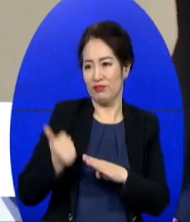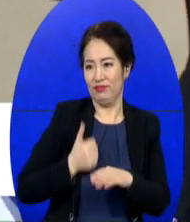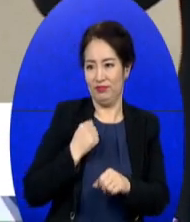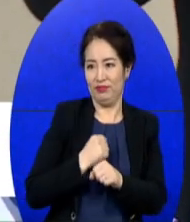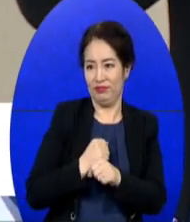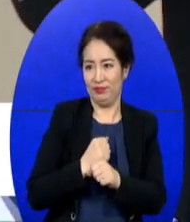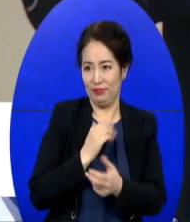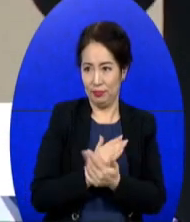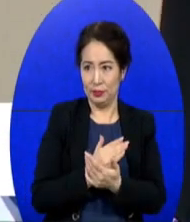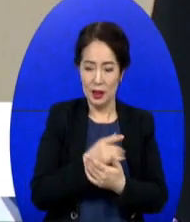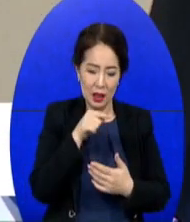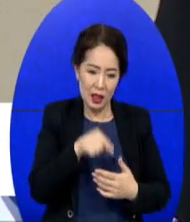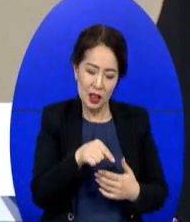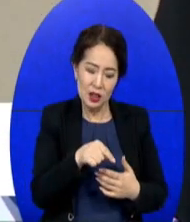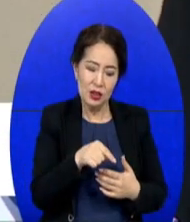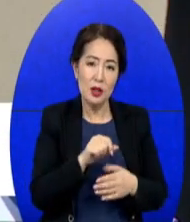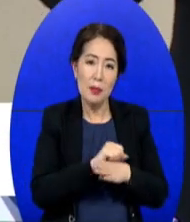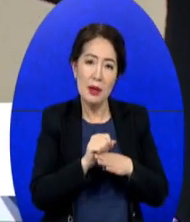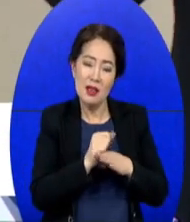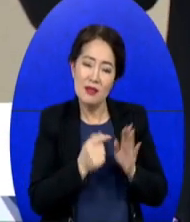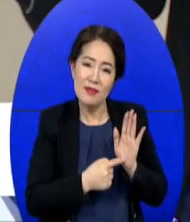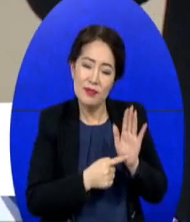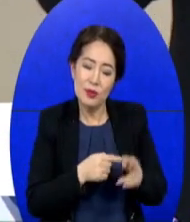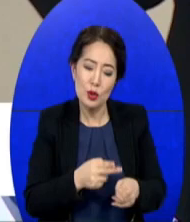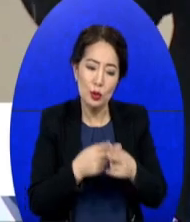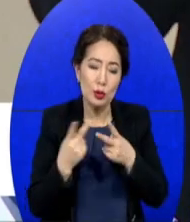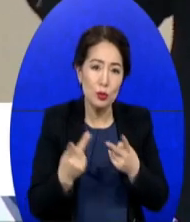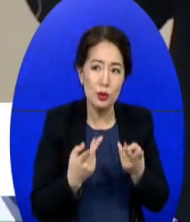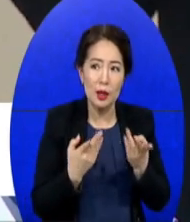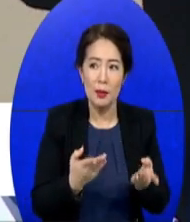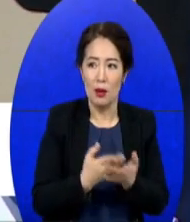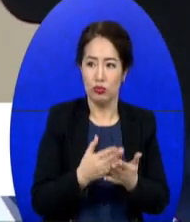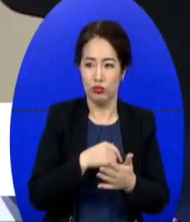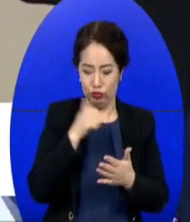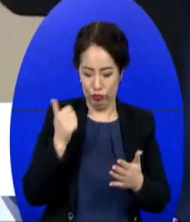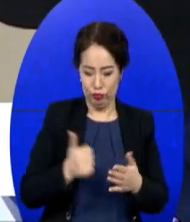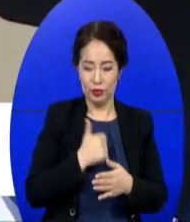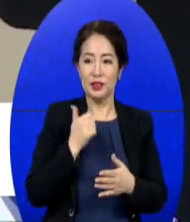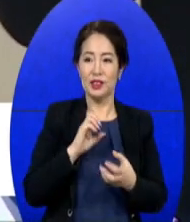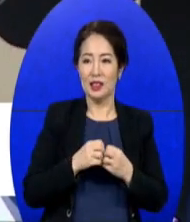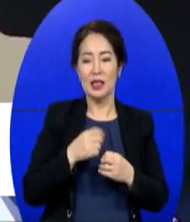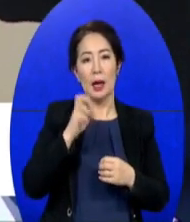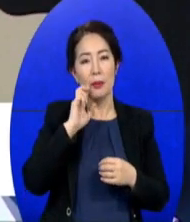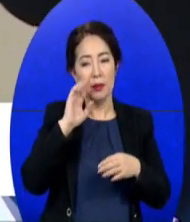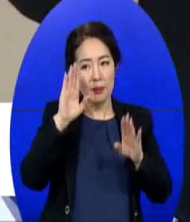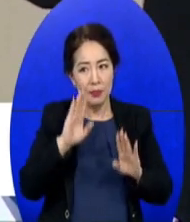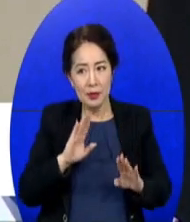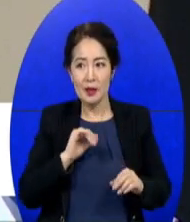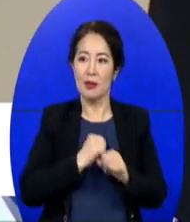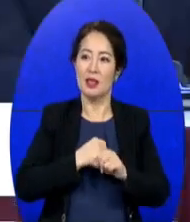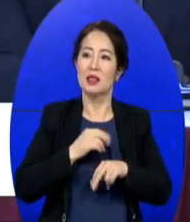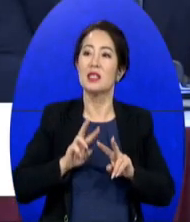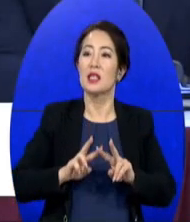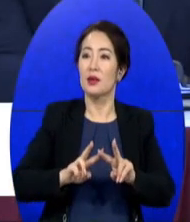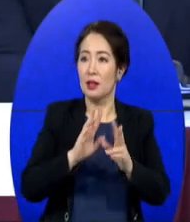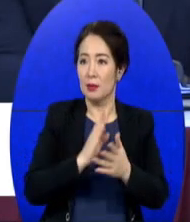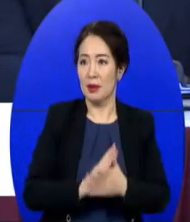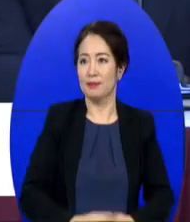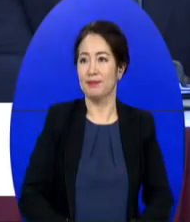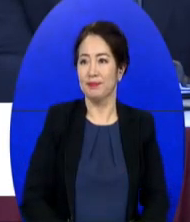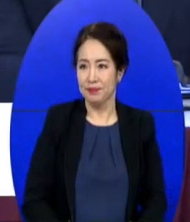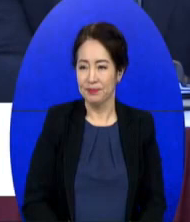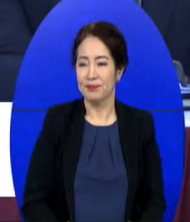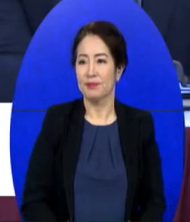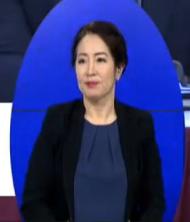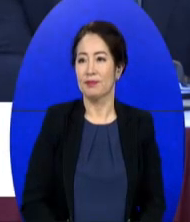бас эмнэлгийн одоо бэлэн байдал тусламж үйлчилгээнийхээ хангалтыг одоо хийж ингэж хагас бүтэн сайн аргал ажилласан байгаа. Энэ өвчлөлийн маань